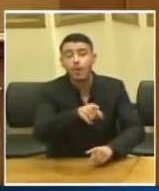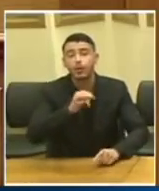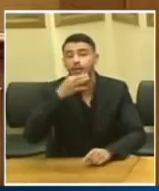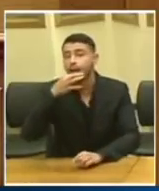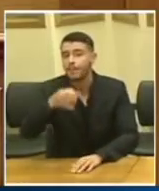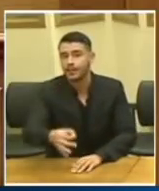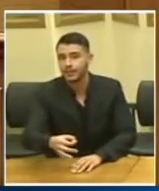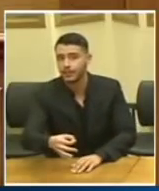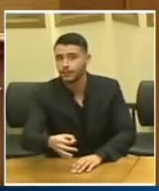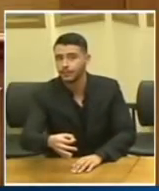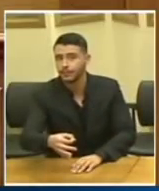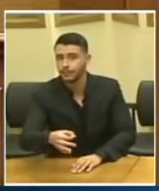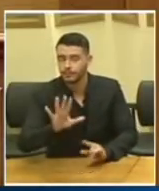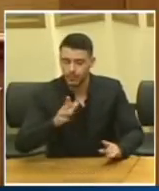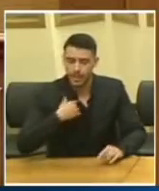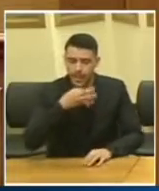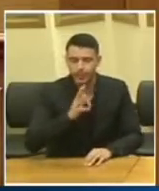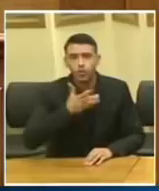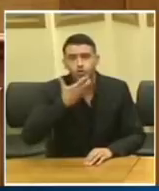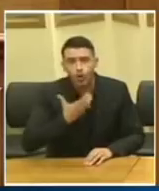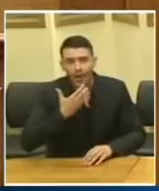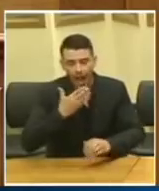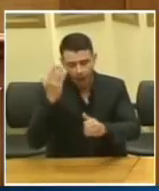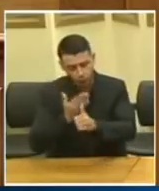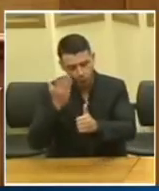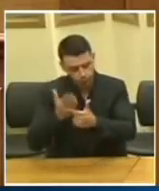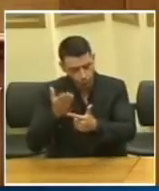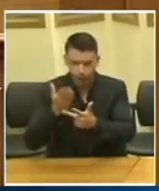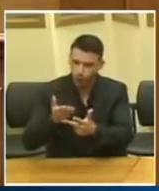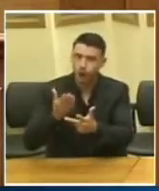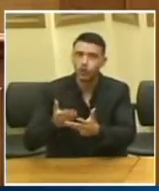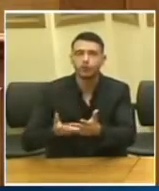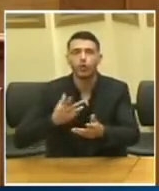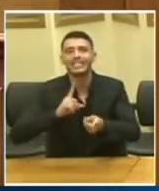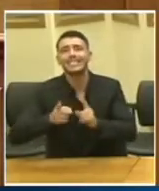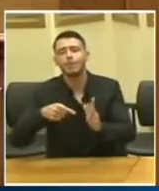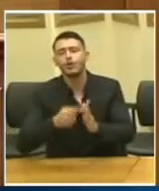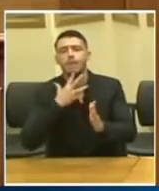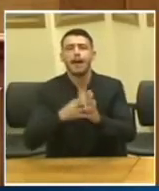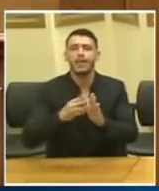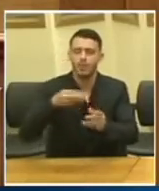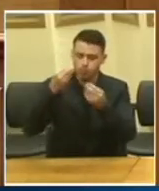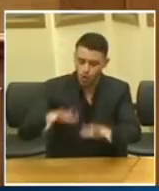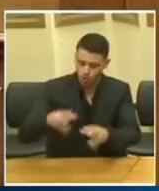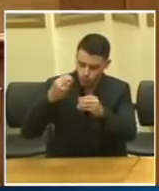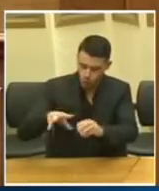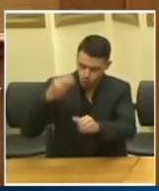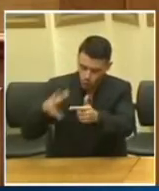και να αρθρώσετε σοβαρά επιχειρήματα αποδόμησης μιας συμφωνίας που περιλαμβάνει και με το